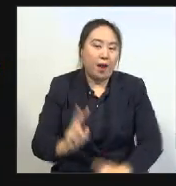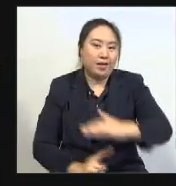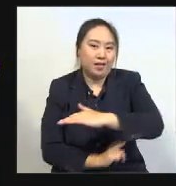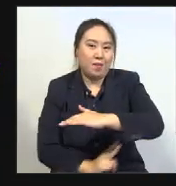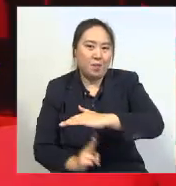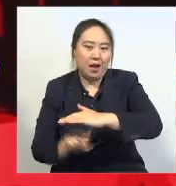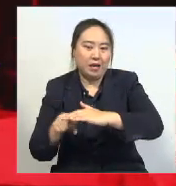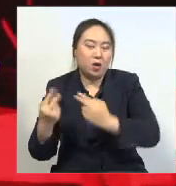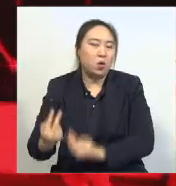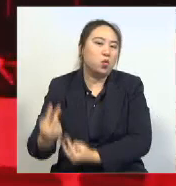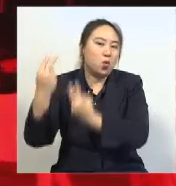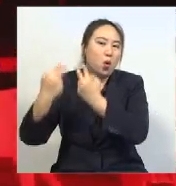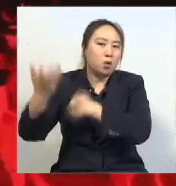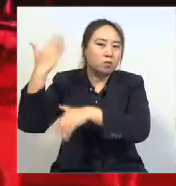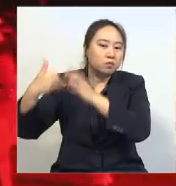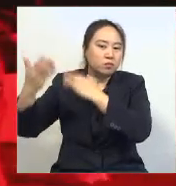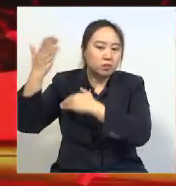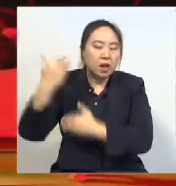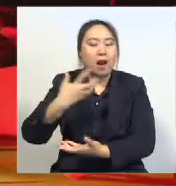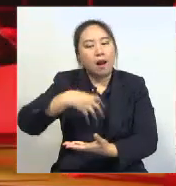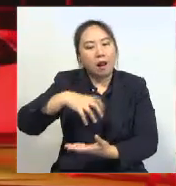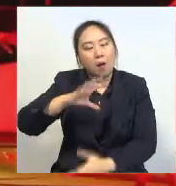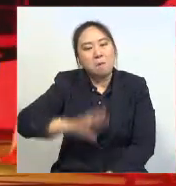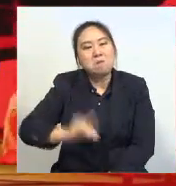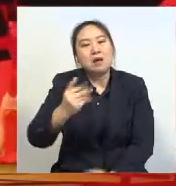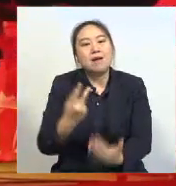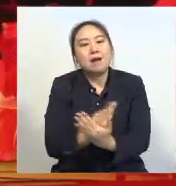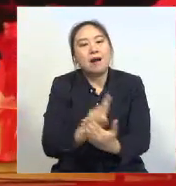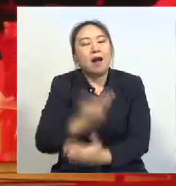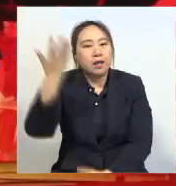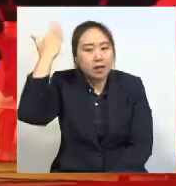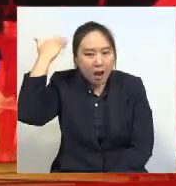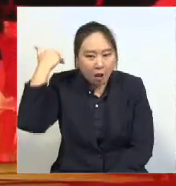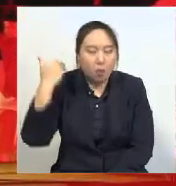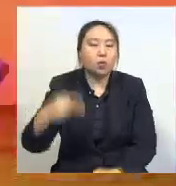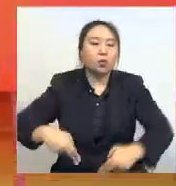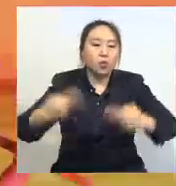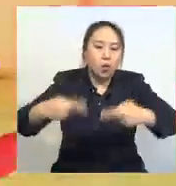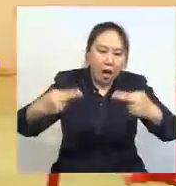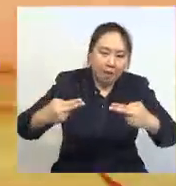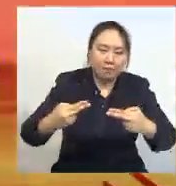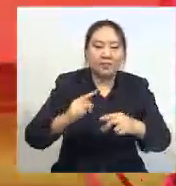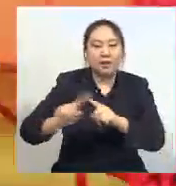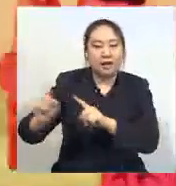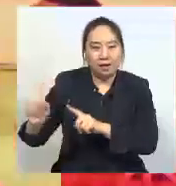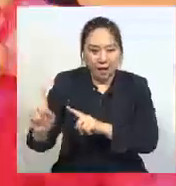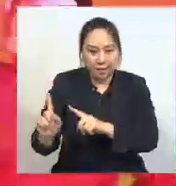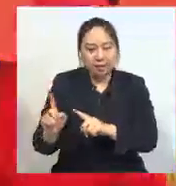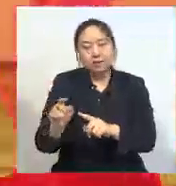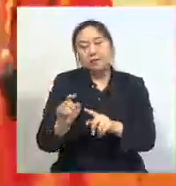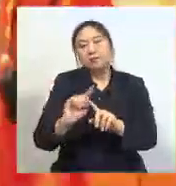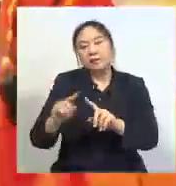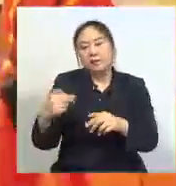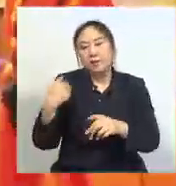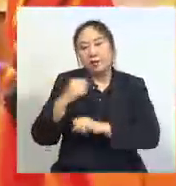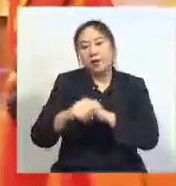ติภาพสื่อเรื่องราวของเมืองเก่ากาญจนบุรีความเป็นมาของสงครามเก้าทัพสมรภูมิลาดยาพ